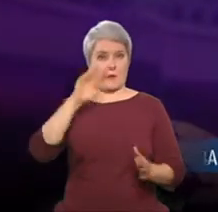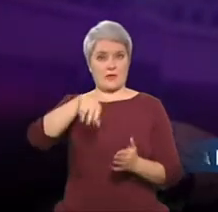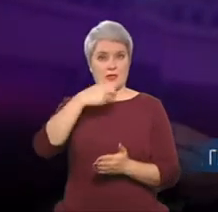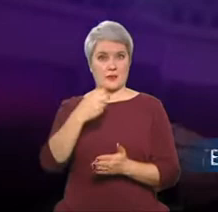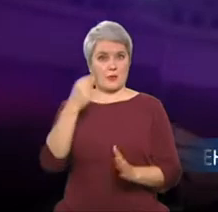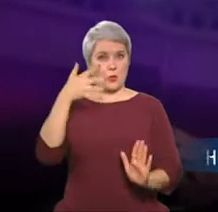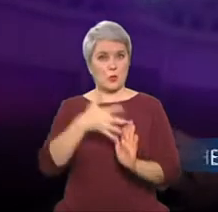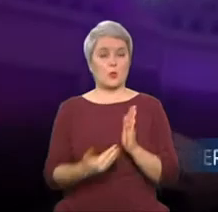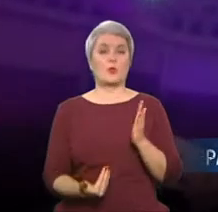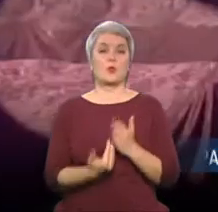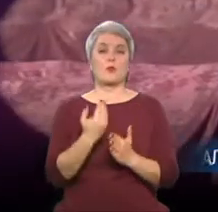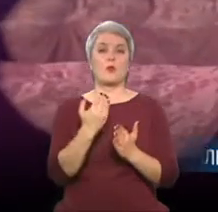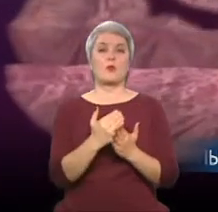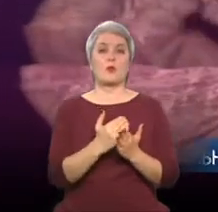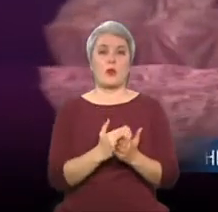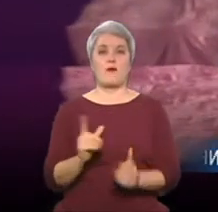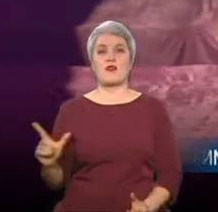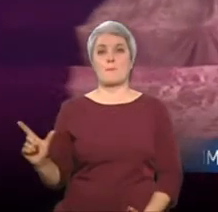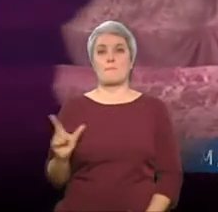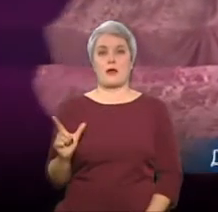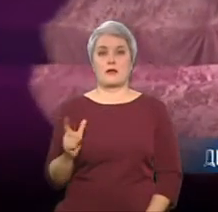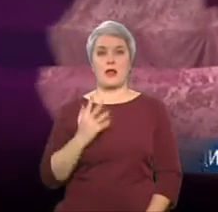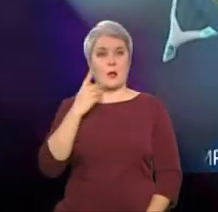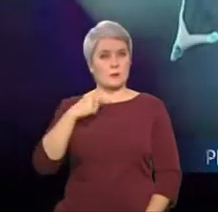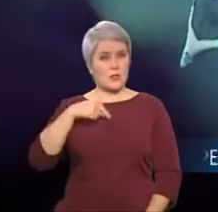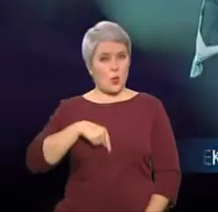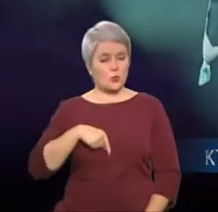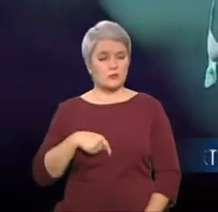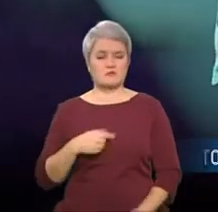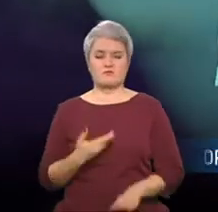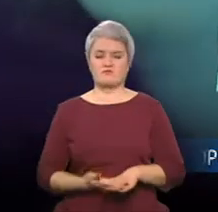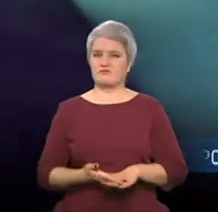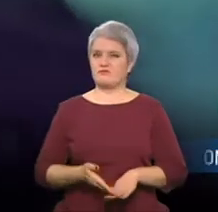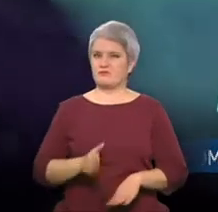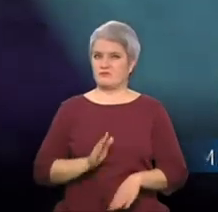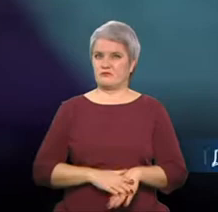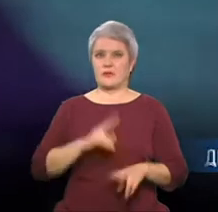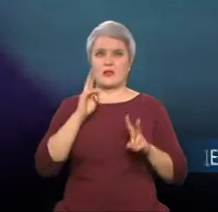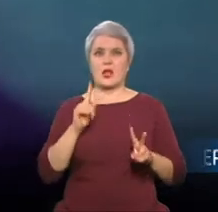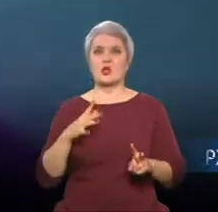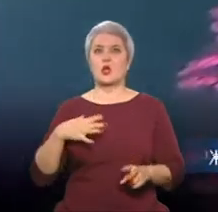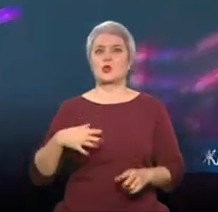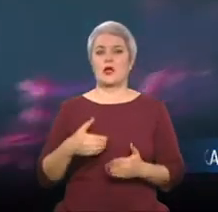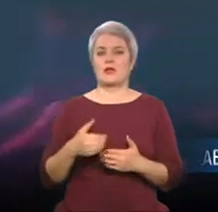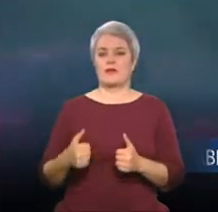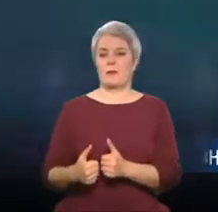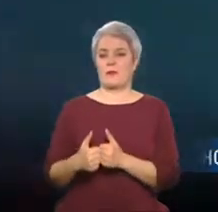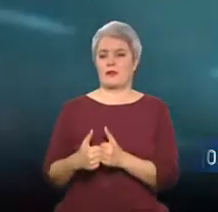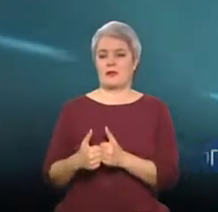нову програму виступів – в парі. Каже, психологічно для неї це найважчий жанр. Не знає, чого чекати від партнера.